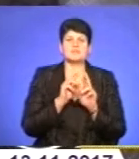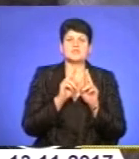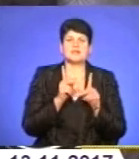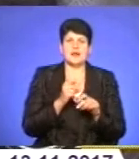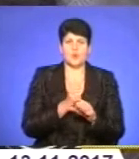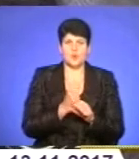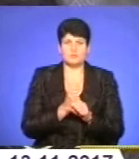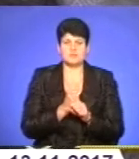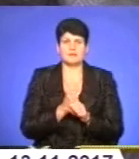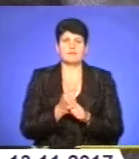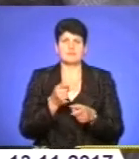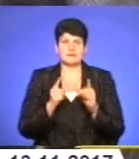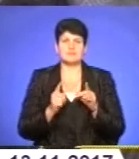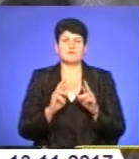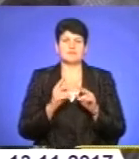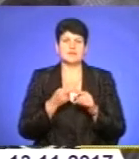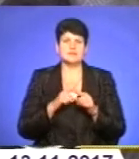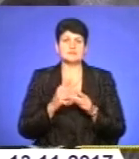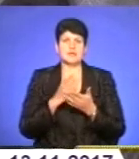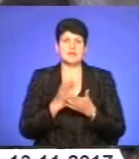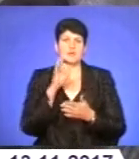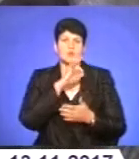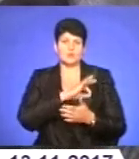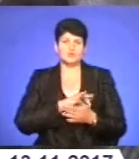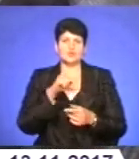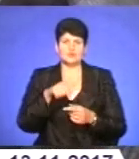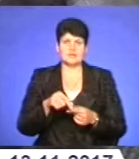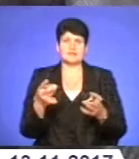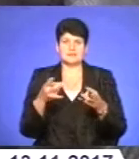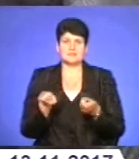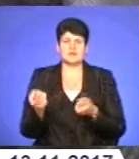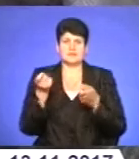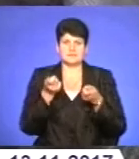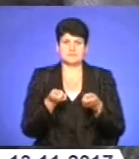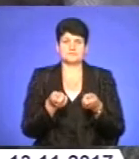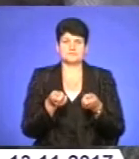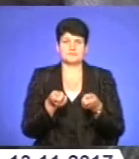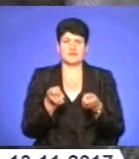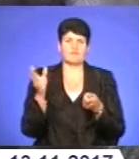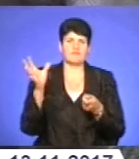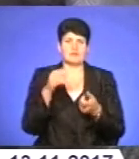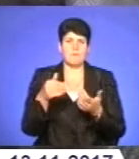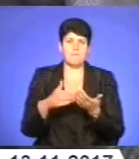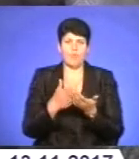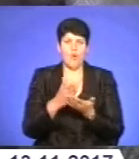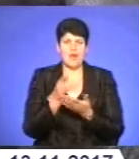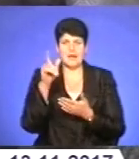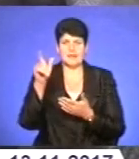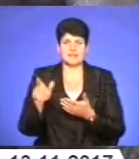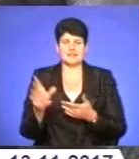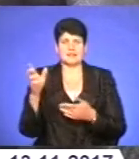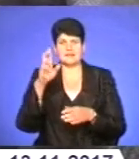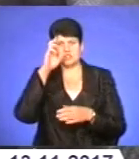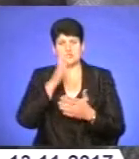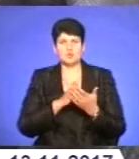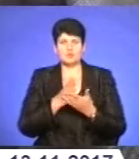І насправді вона є досить корисною, і сюди варто привести, мабуть, всіх політиків і всіх держслужбовців, щоб